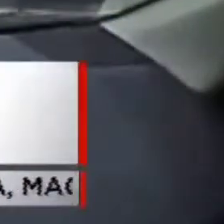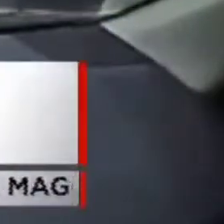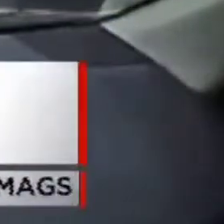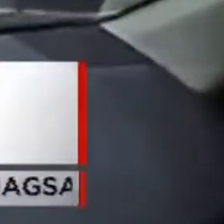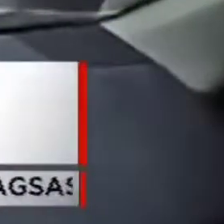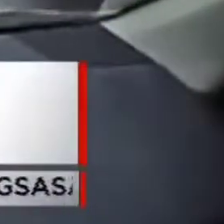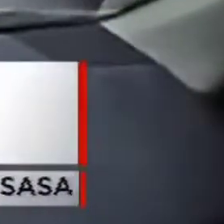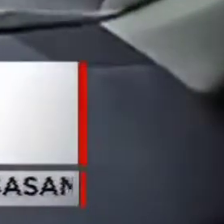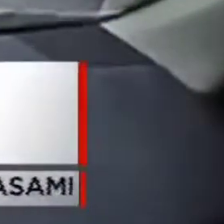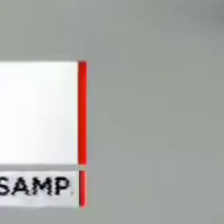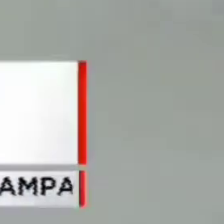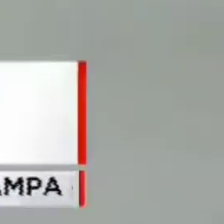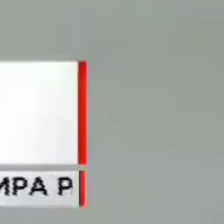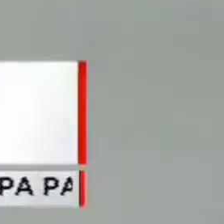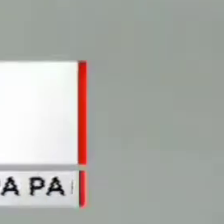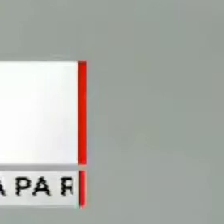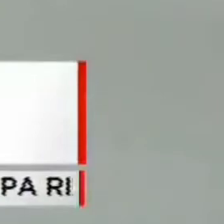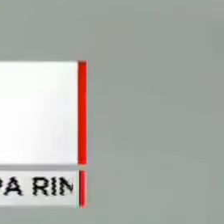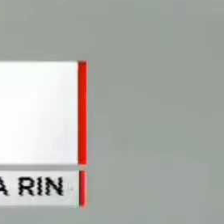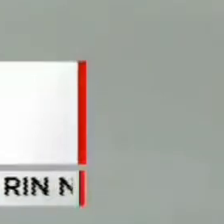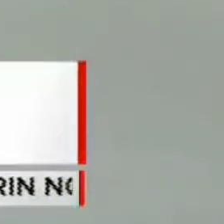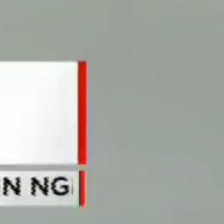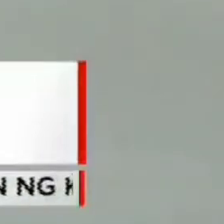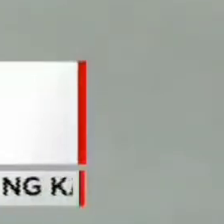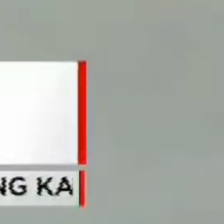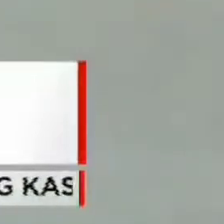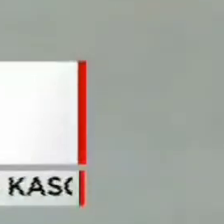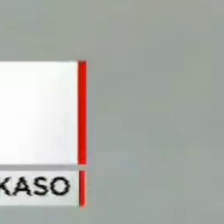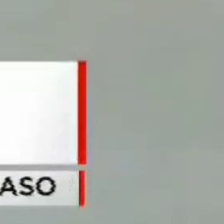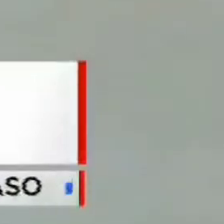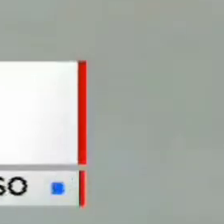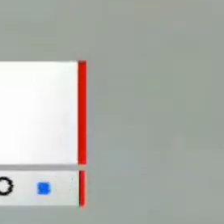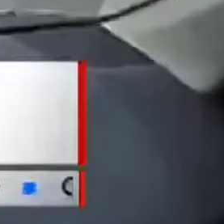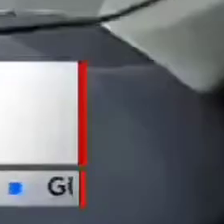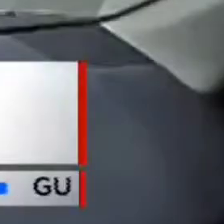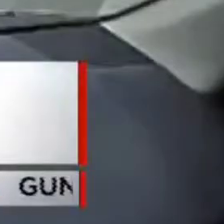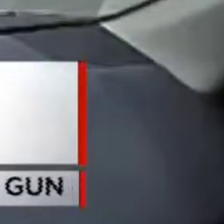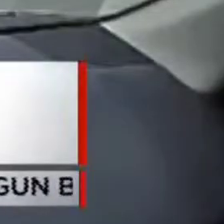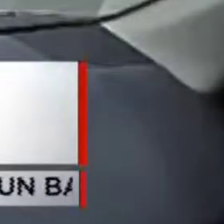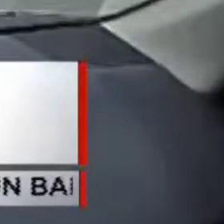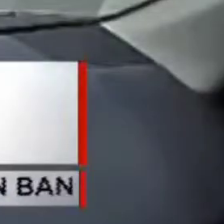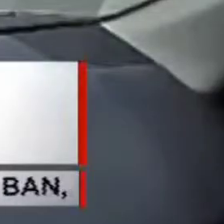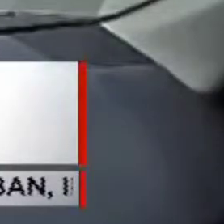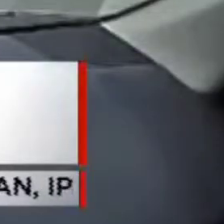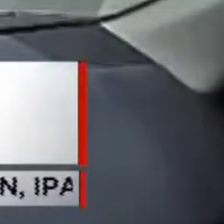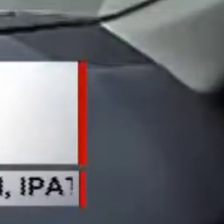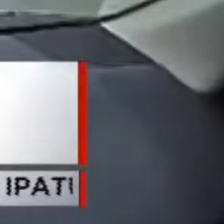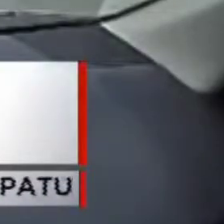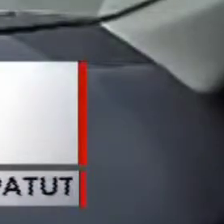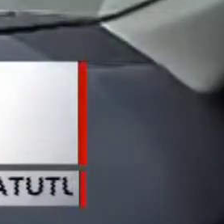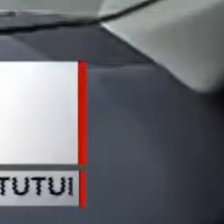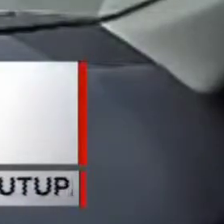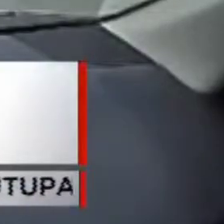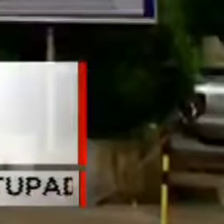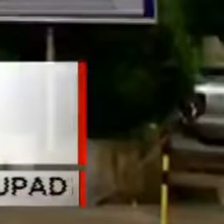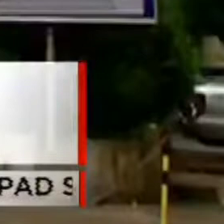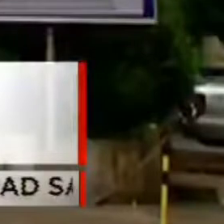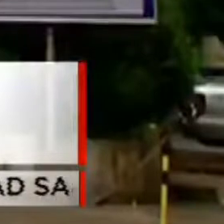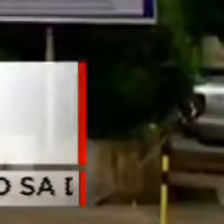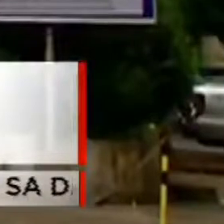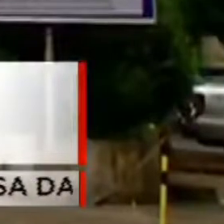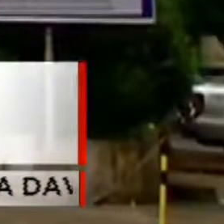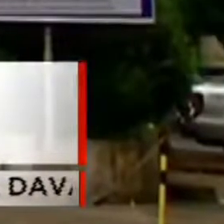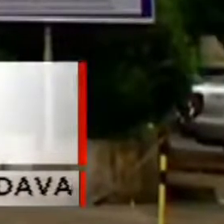10 araw mula na makuna ng pananagasa ng puting SUV na yan sa isang security guard na nagmamando ng traffic sa Ortigas sa Mandaluyong. At